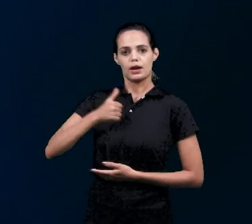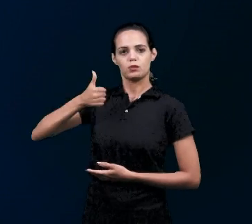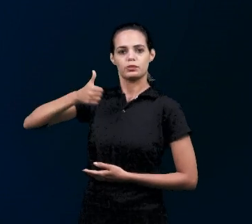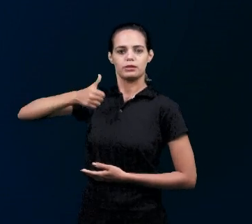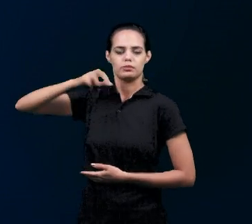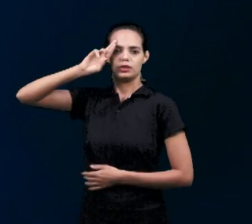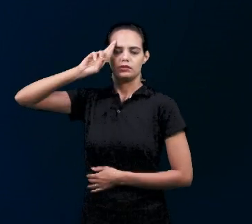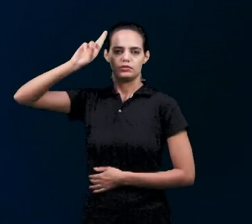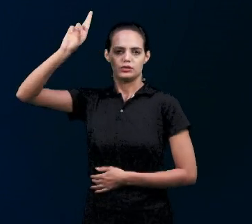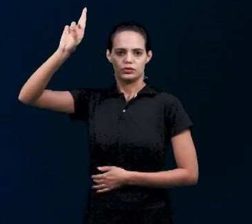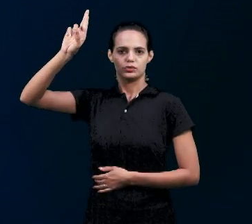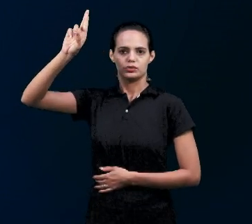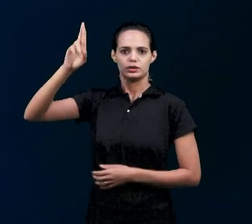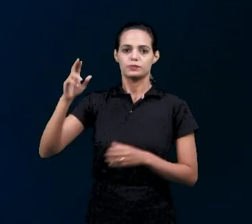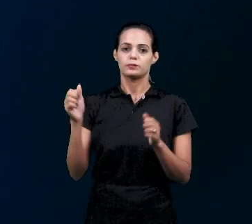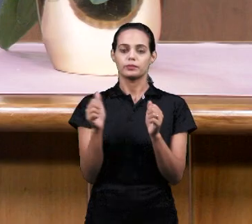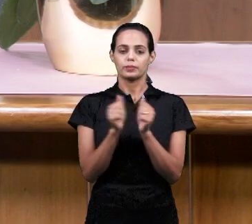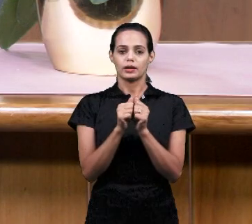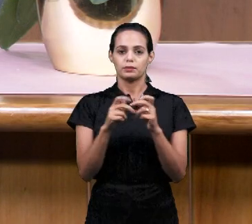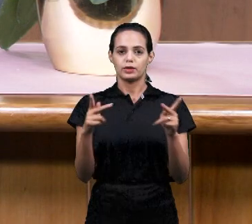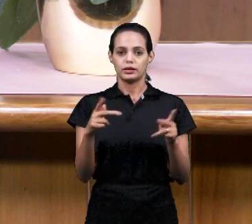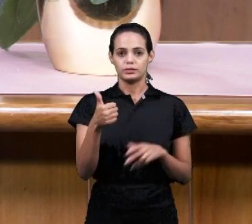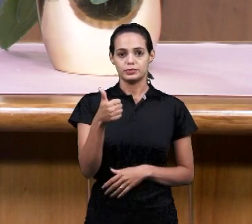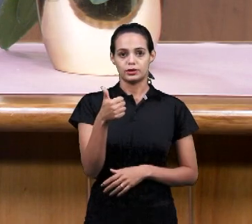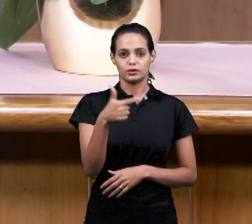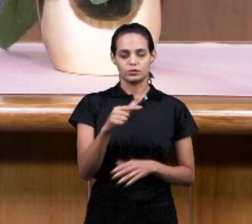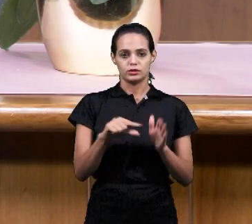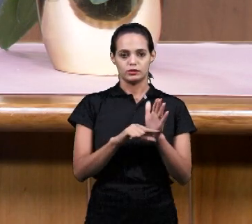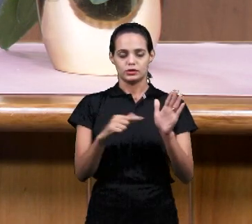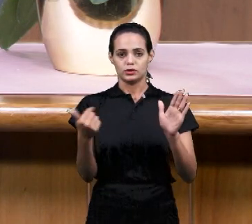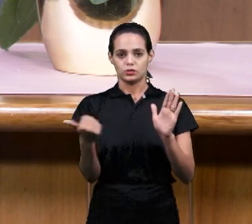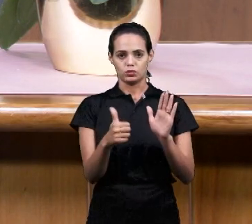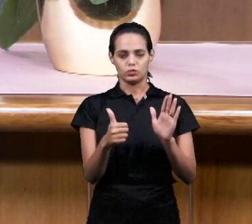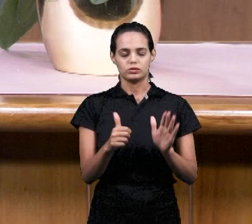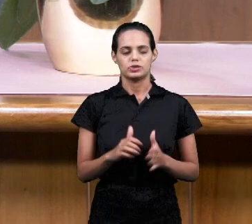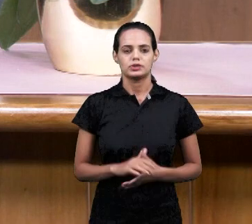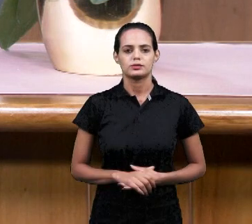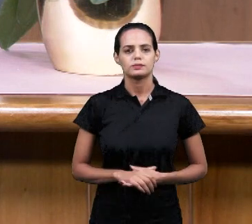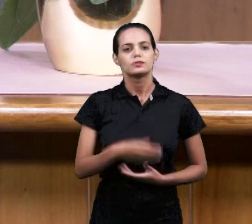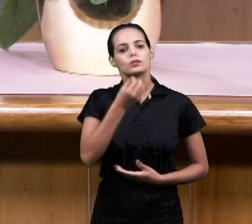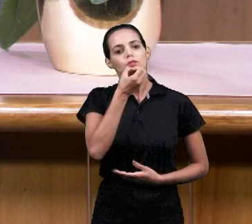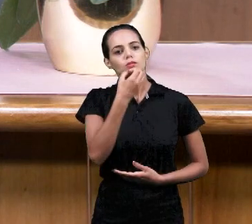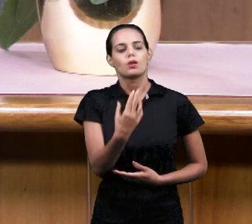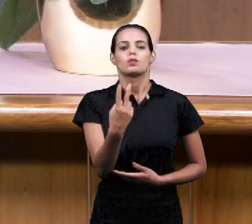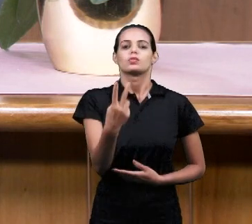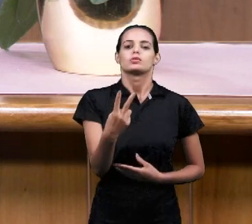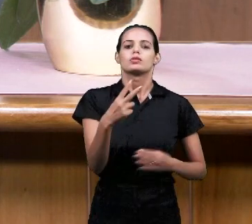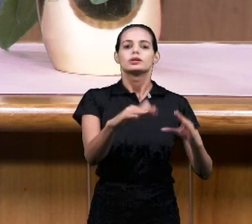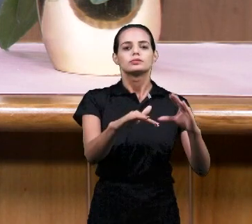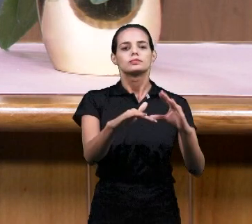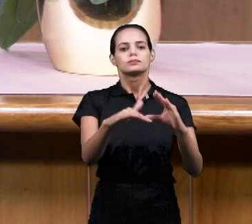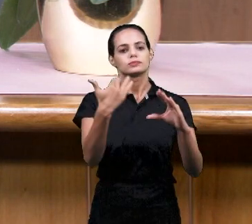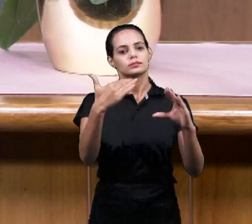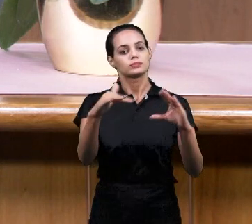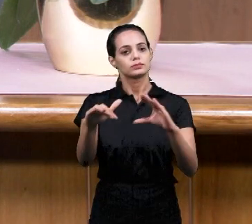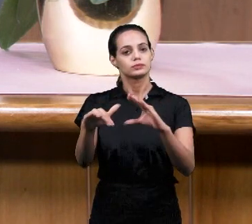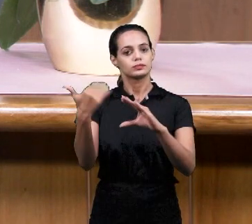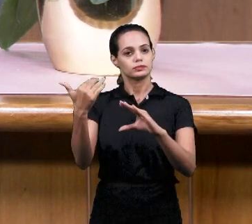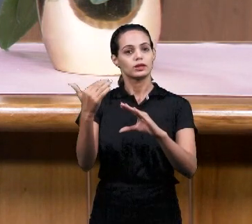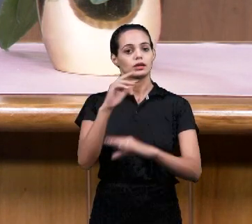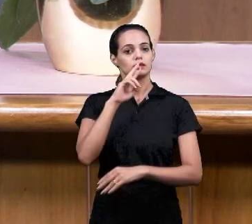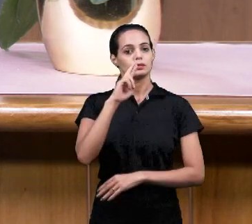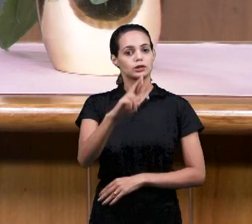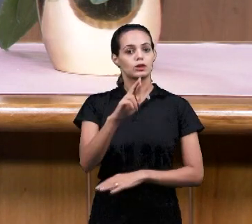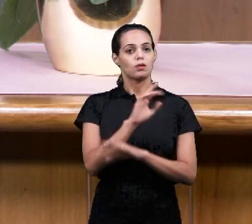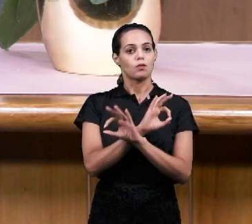c'est la réponse. Mes frères, très bien défini, les réponses, nos frères. La question de la parole